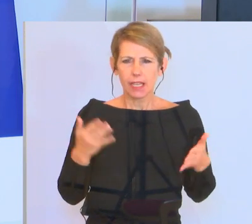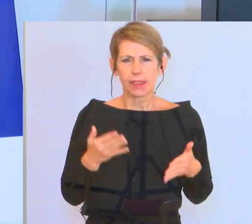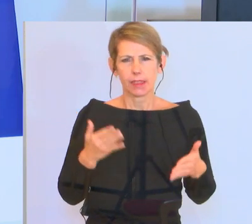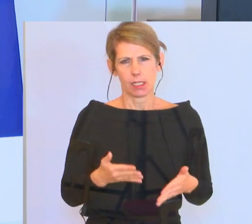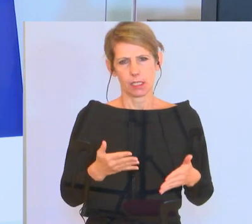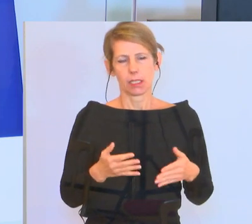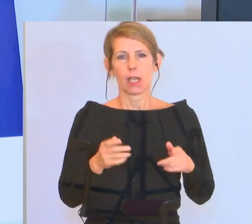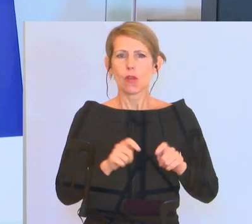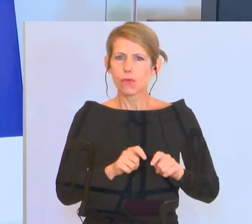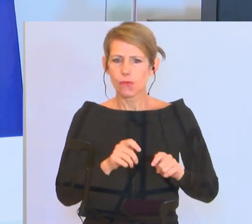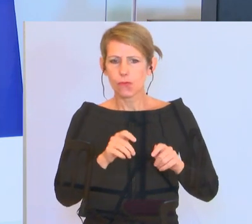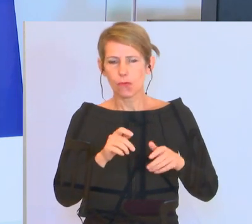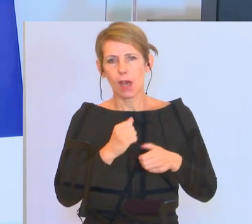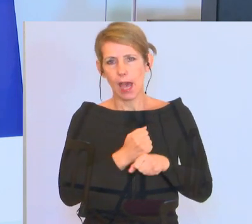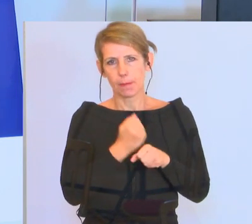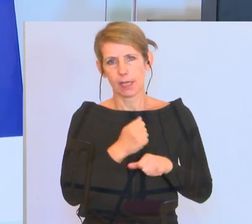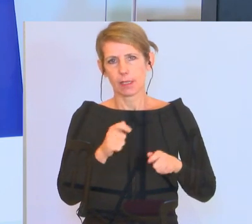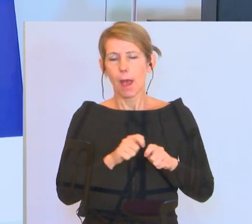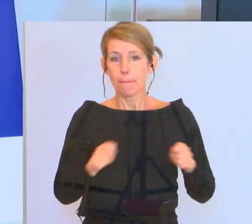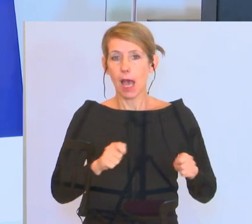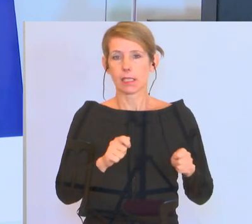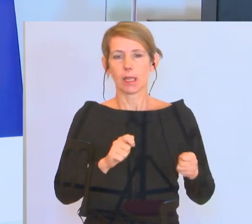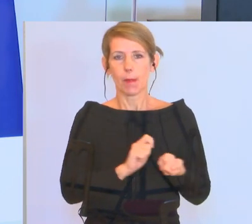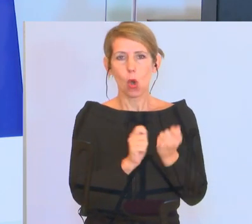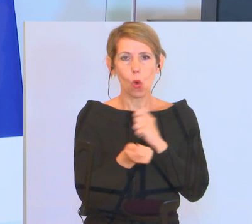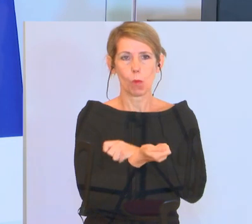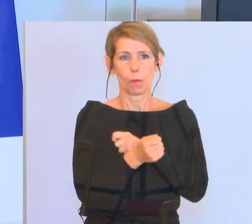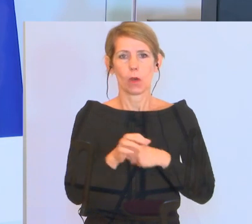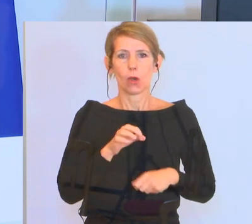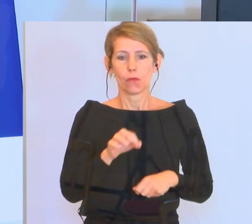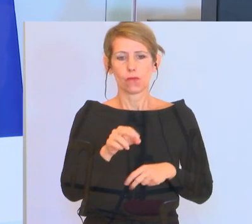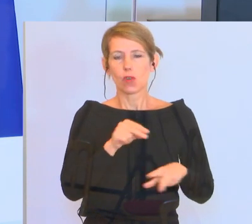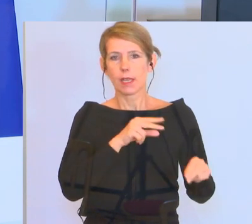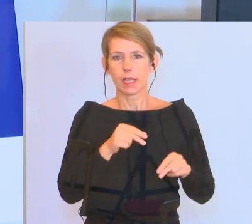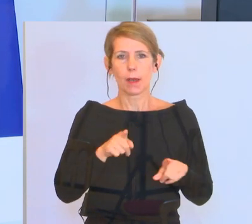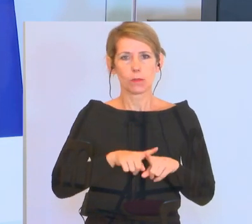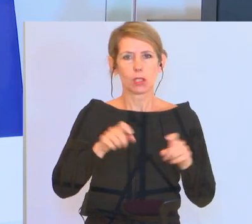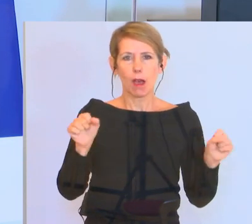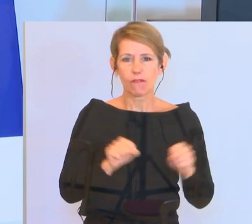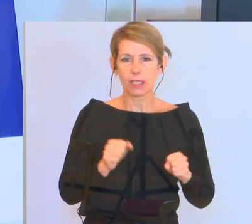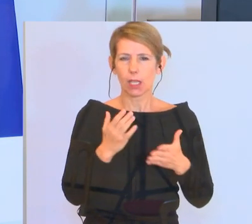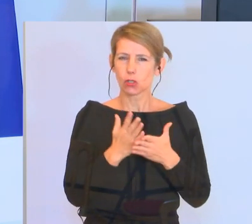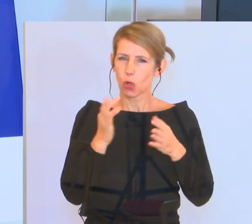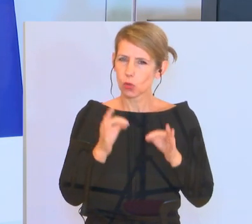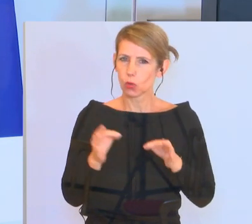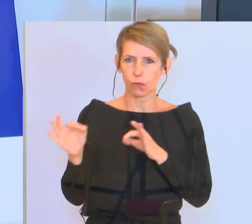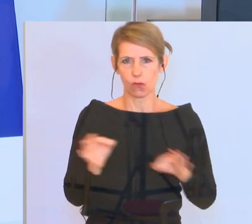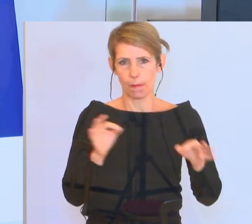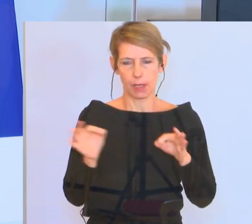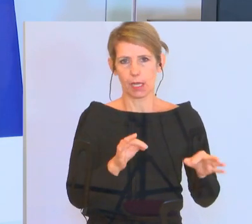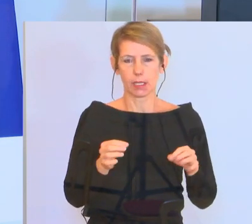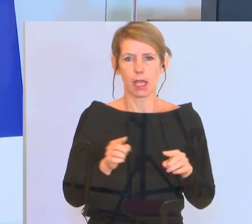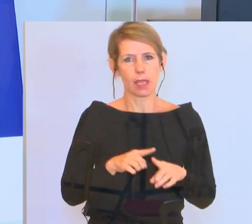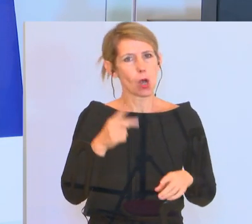daran, die Maßnahmen umzusetzen, hier vorbereitet zu sein für den Herbst und Winter und auch hier Mut